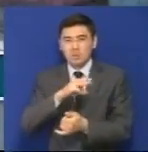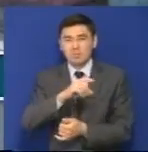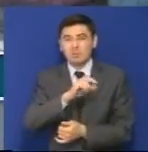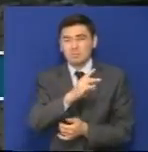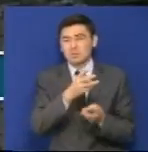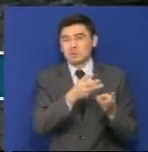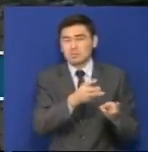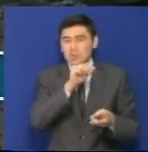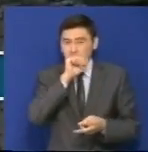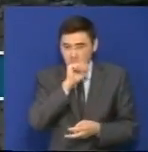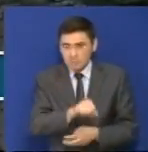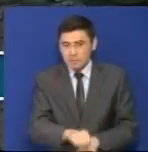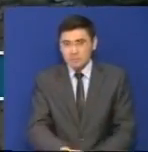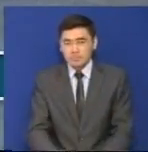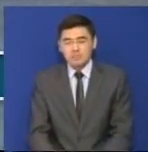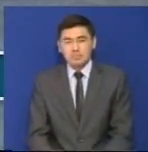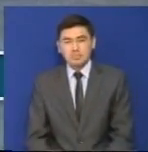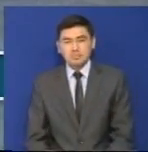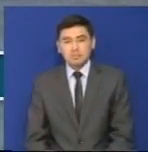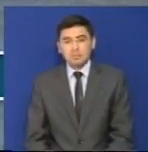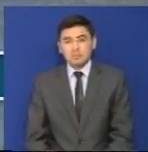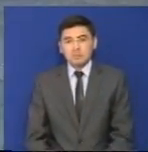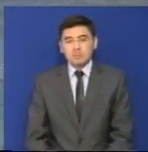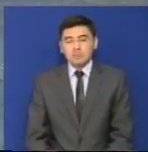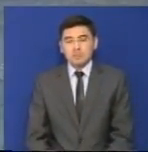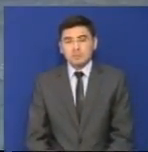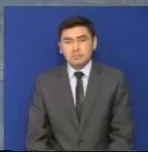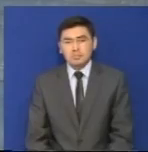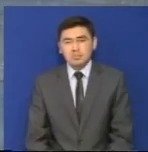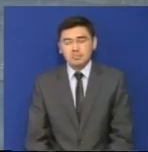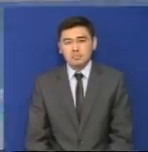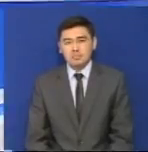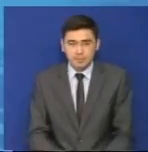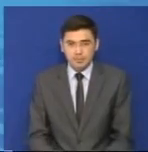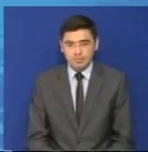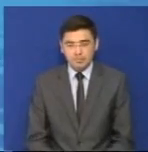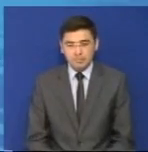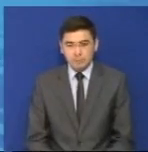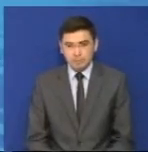қазандығына тарту арқылы жүзеге асып отыр. Гүлназ Қаукен, Ілияс Сәбитұлы, Семей телеарнасы.